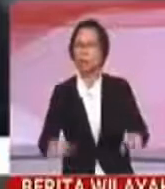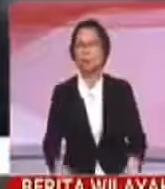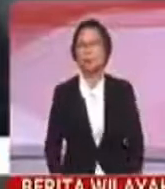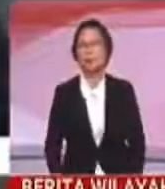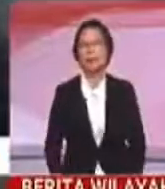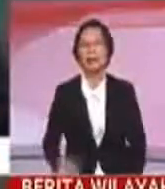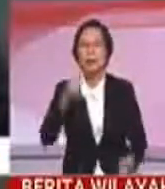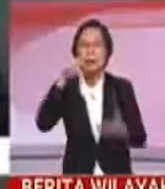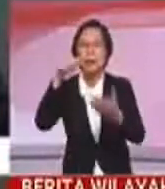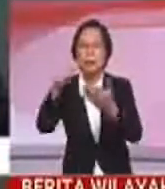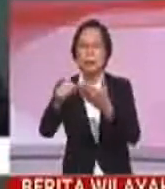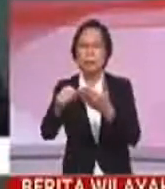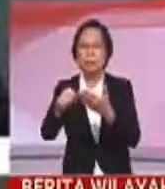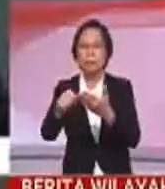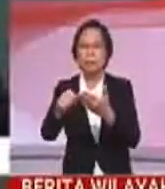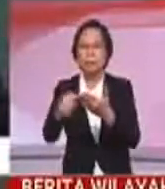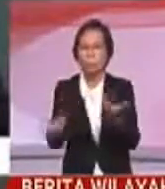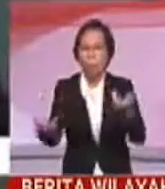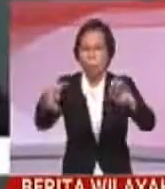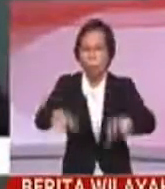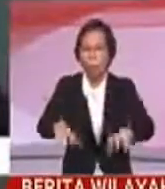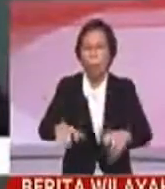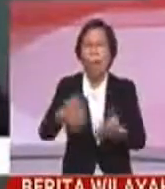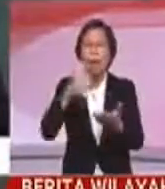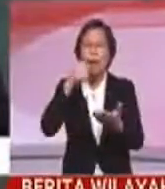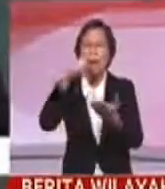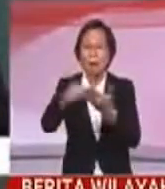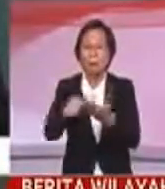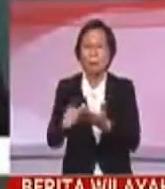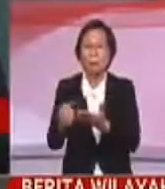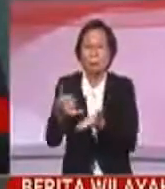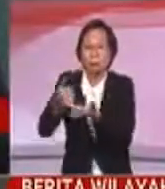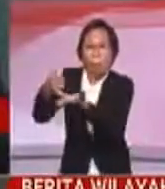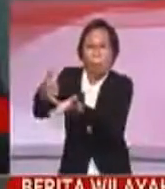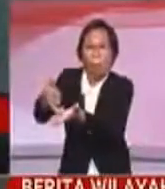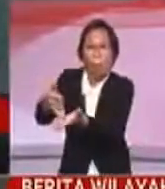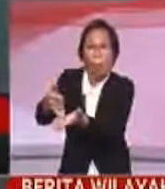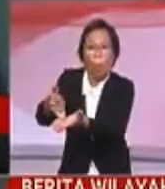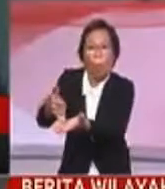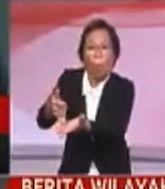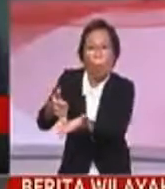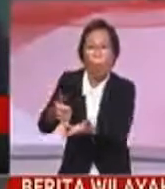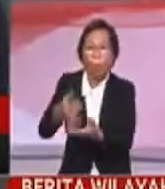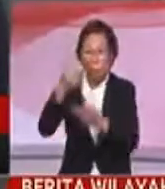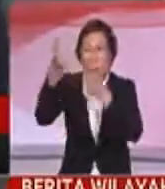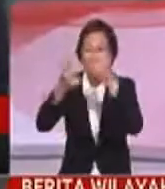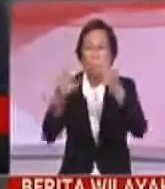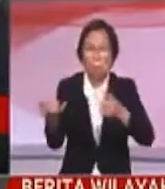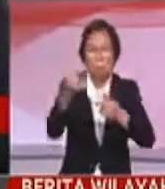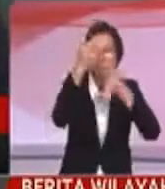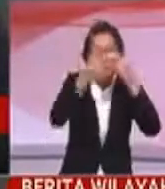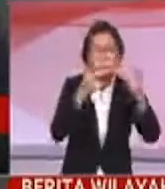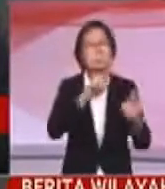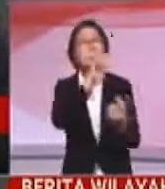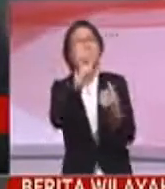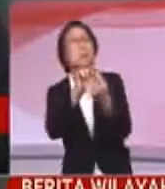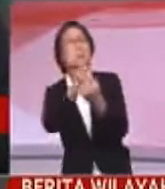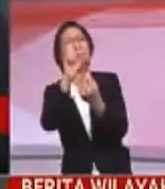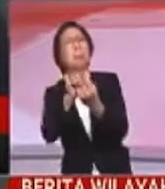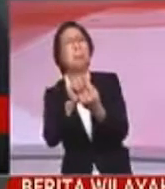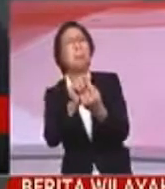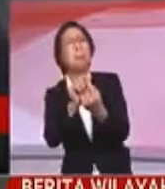Oh sudah keluar menjadi pemenang akan Nah pergi melawat ke kosan untuk mengenal pasti spesifik lokasi lokasi untuk